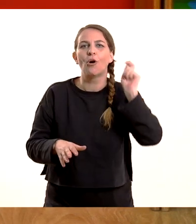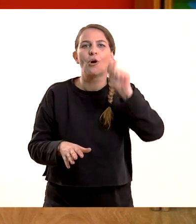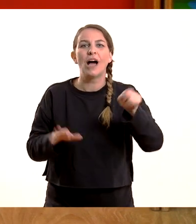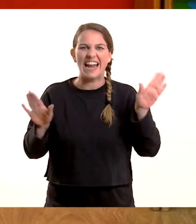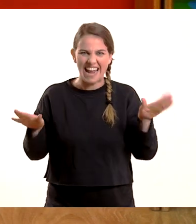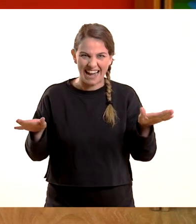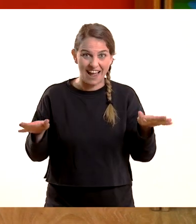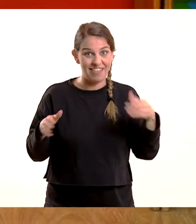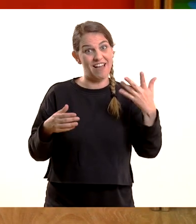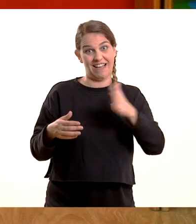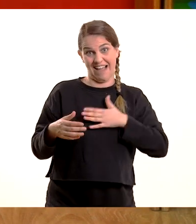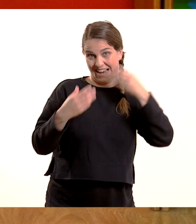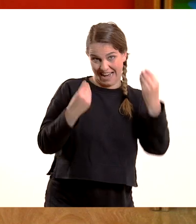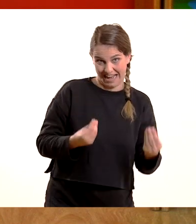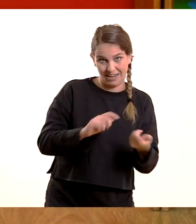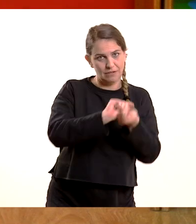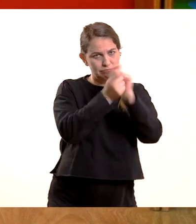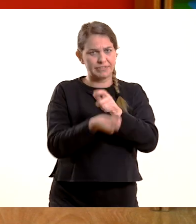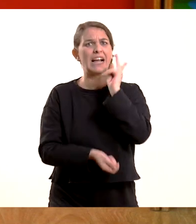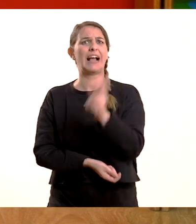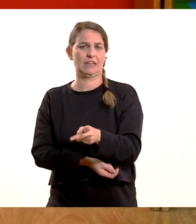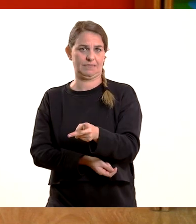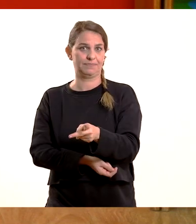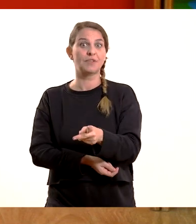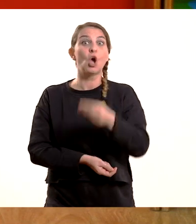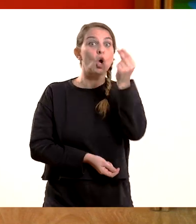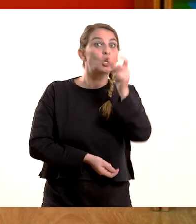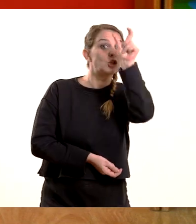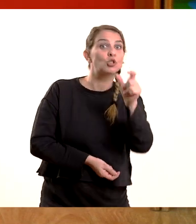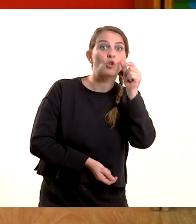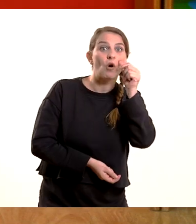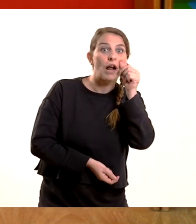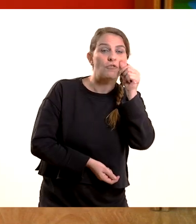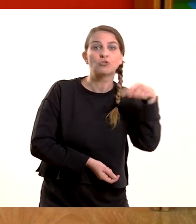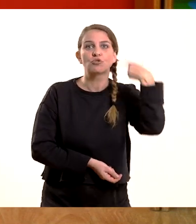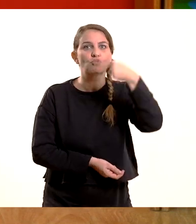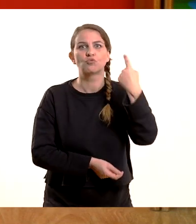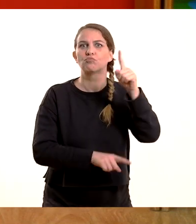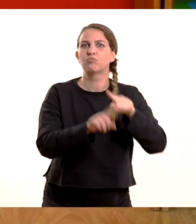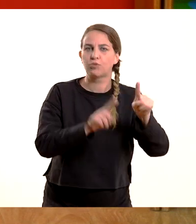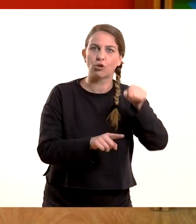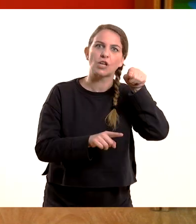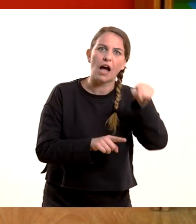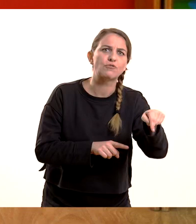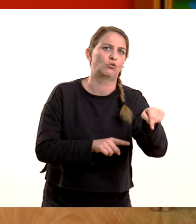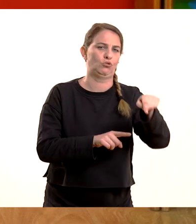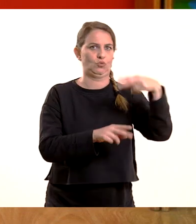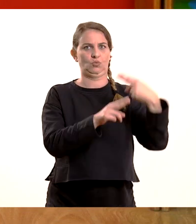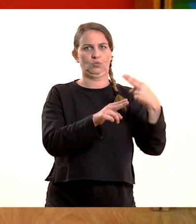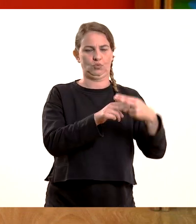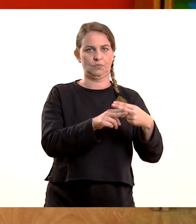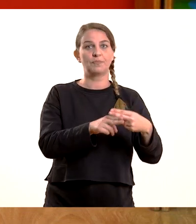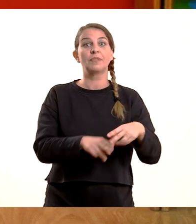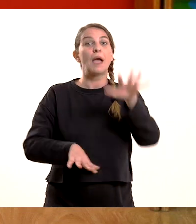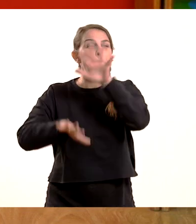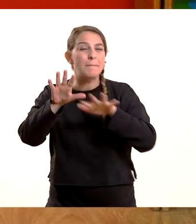δημιουργεί τα προβλήματα. Ο ζωγράφος να γίνει ο βασικός ήρωας της ιστορίας μας. Η μάγισσα να είναι καλή